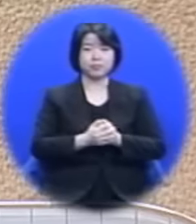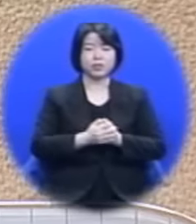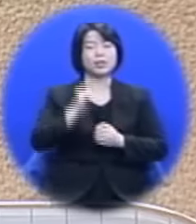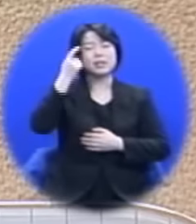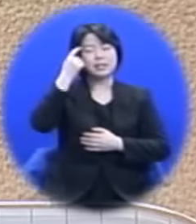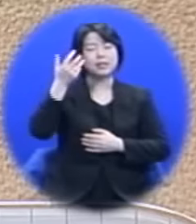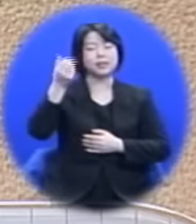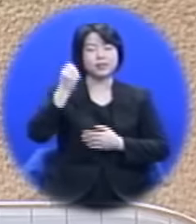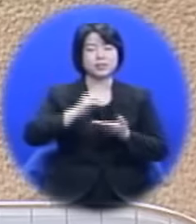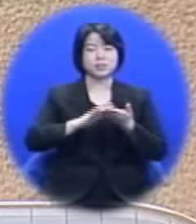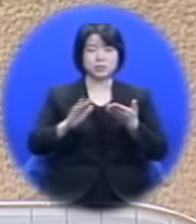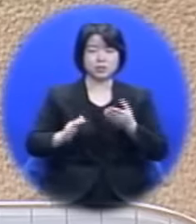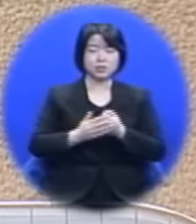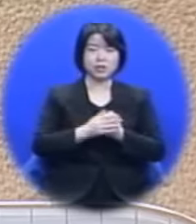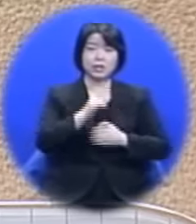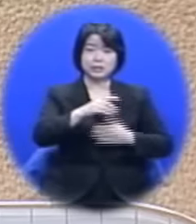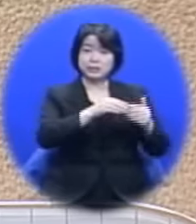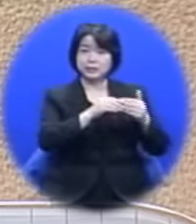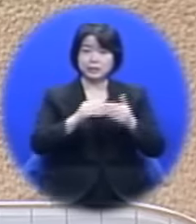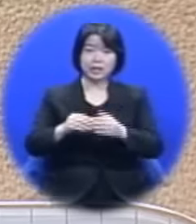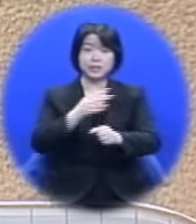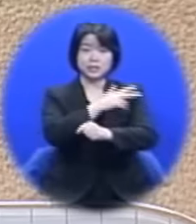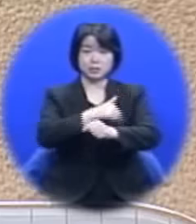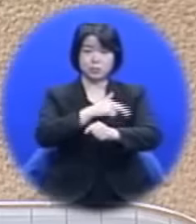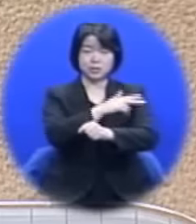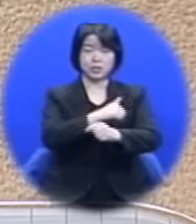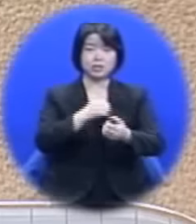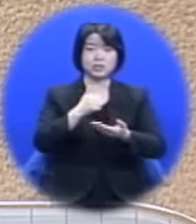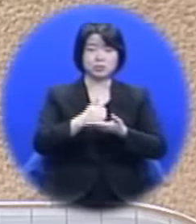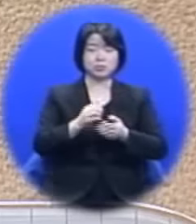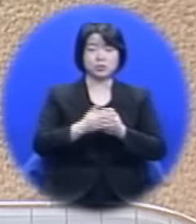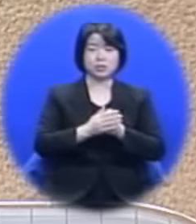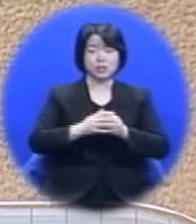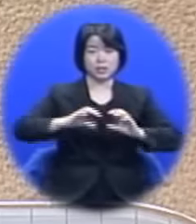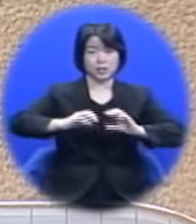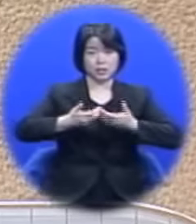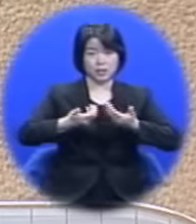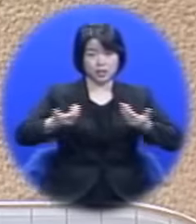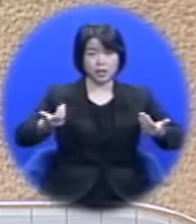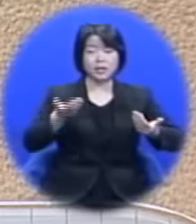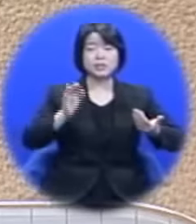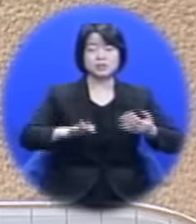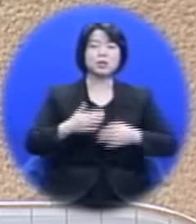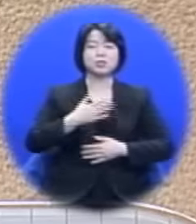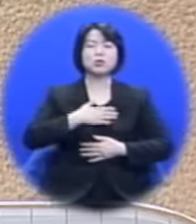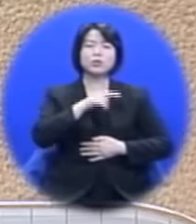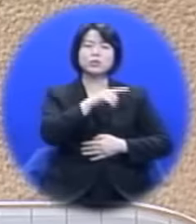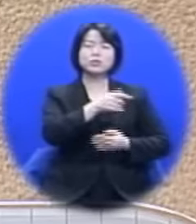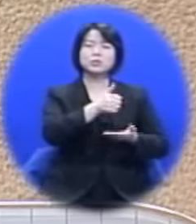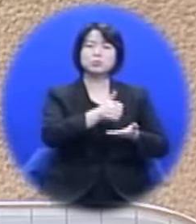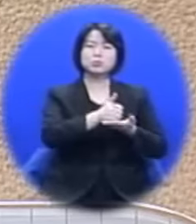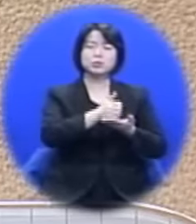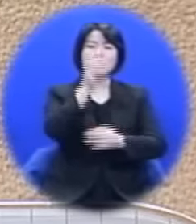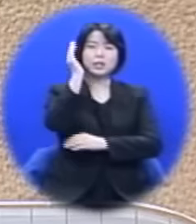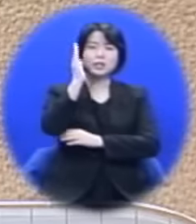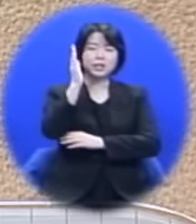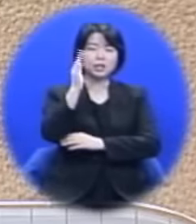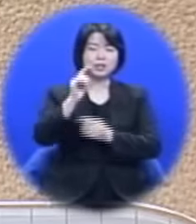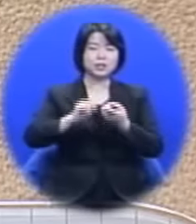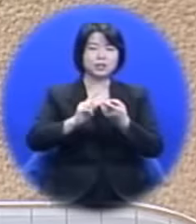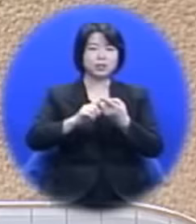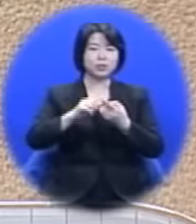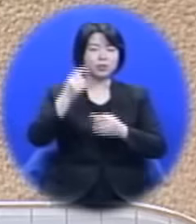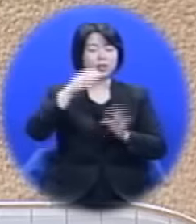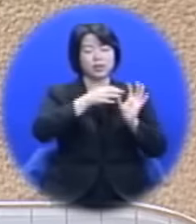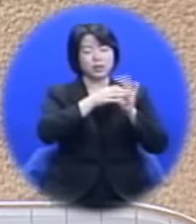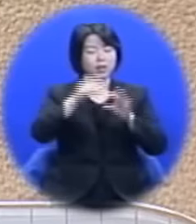저렇구나 그 가이드 집사님은 세상을 떠나셨지만 저는 그분이 한 이야기는 계속